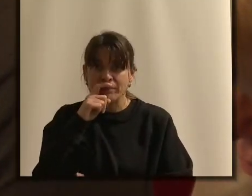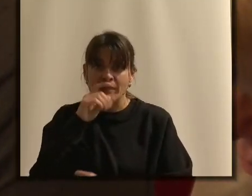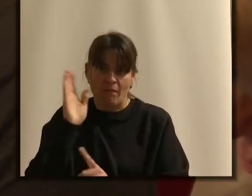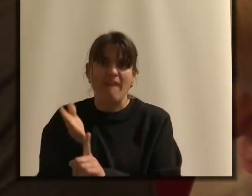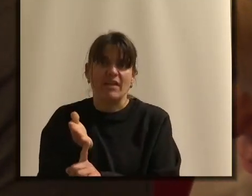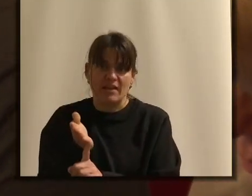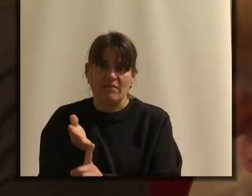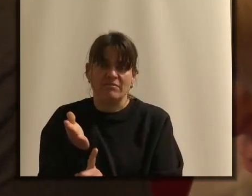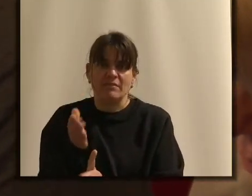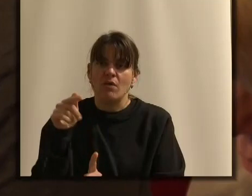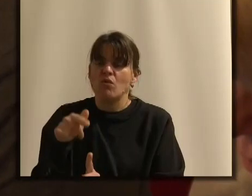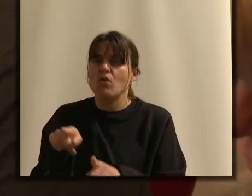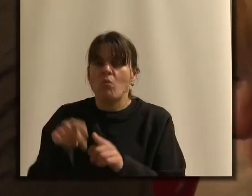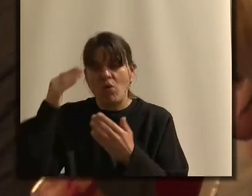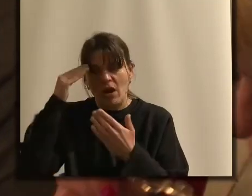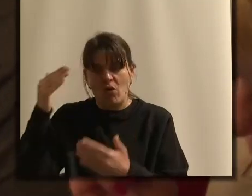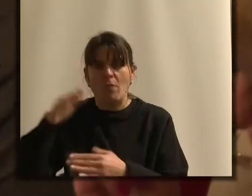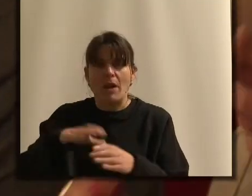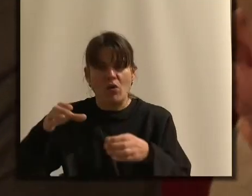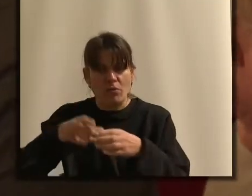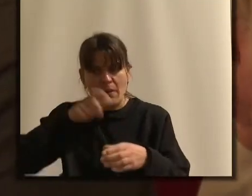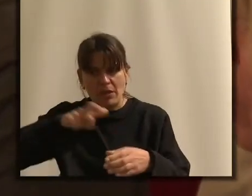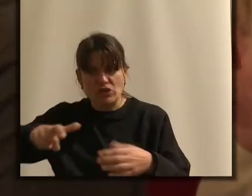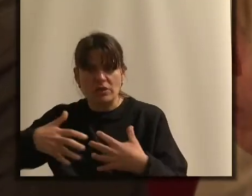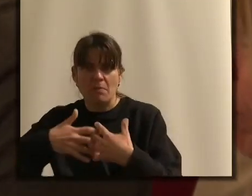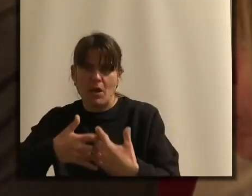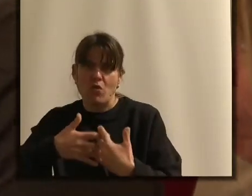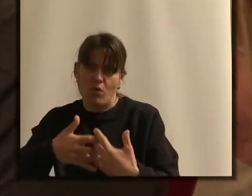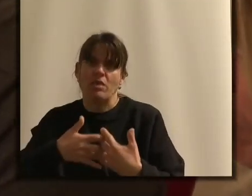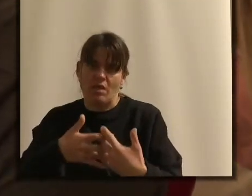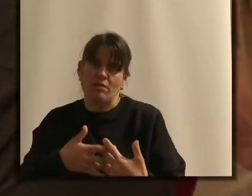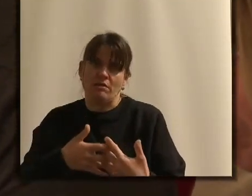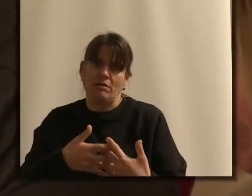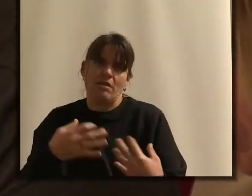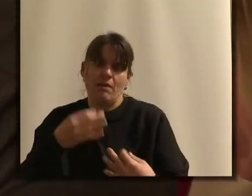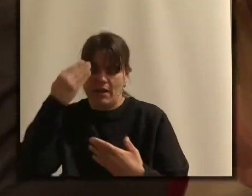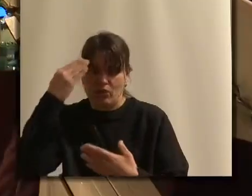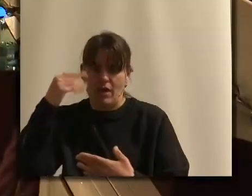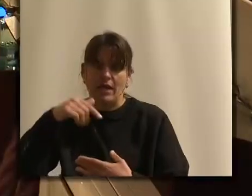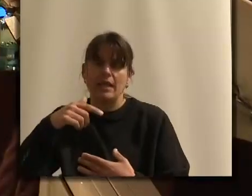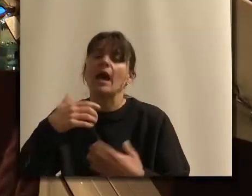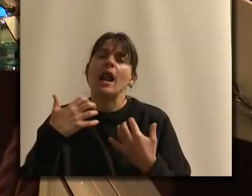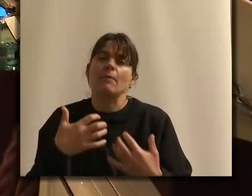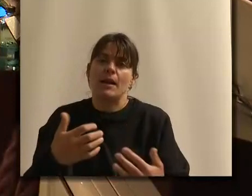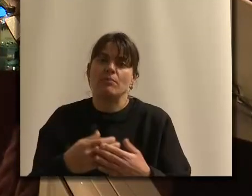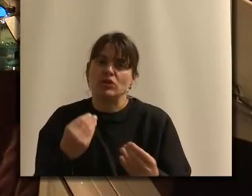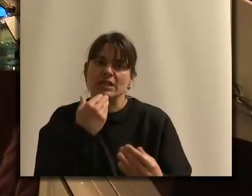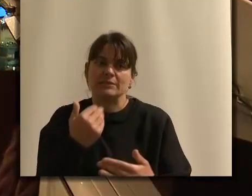doncs, un record per totes aquestes brigadistes internacionals i fins a la victòria. Moltes gràcies. Moltes gràcies,